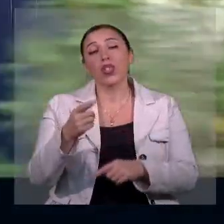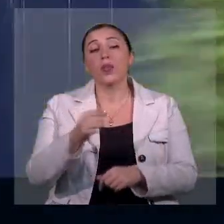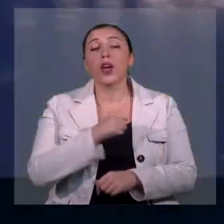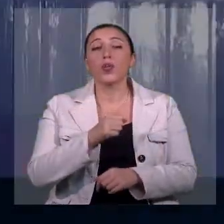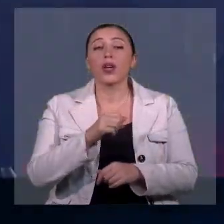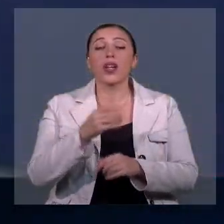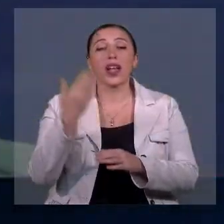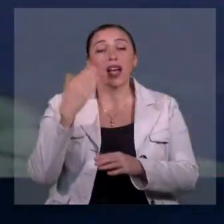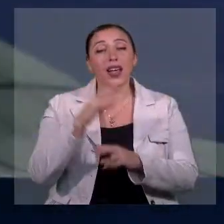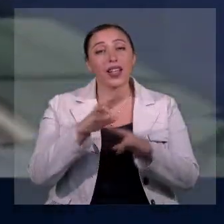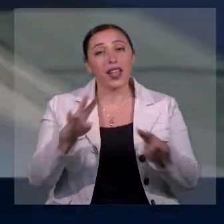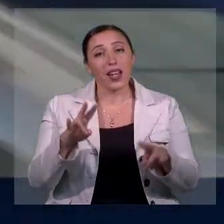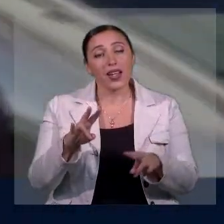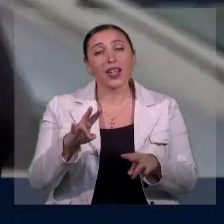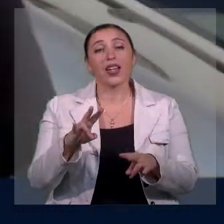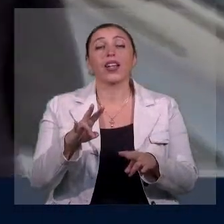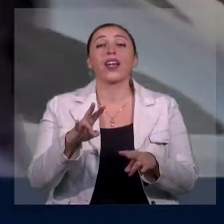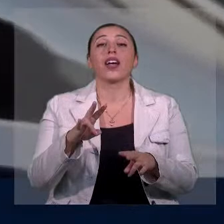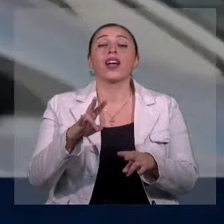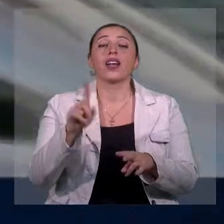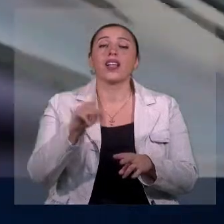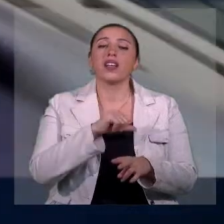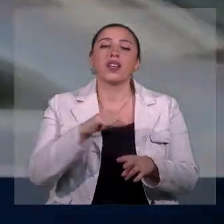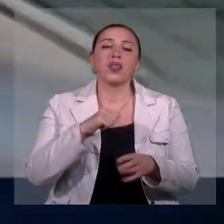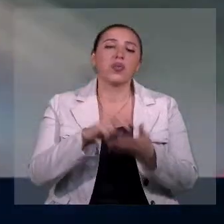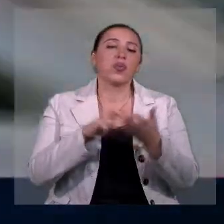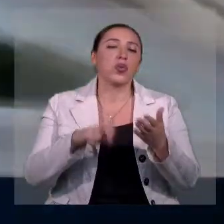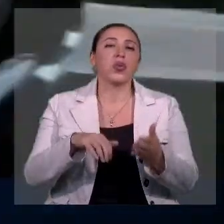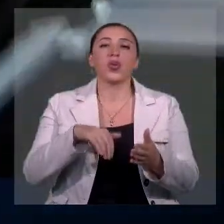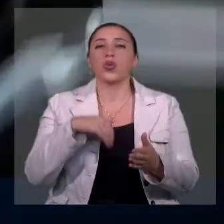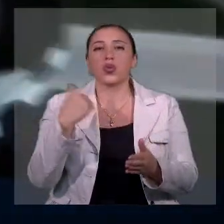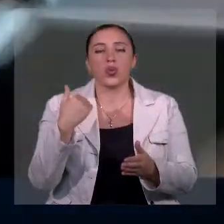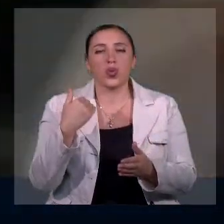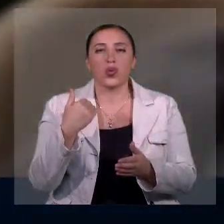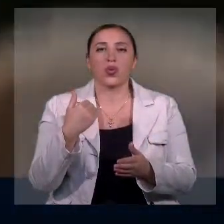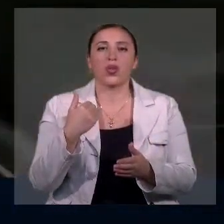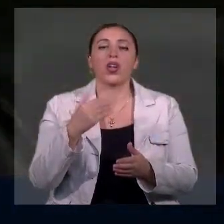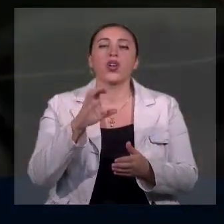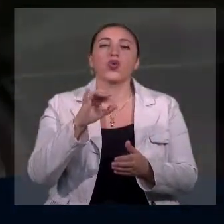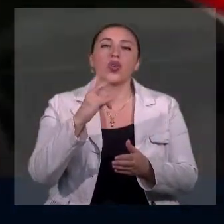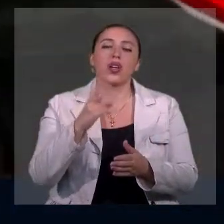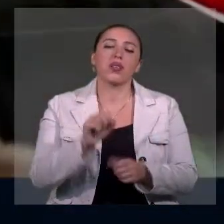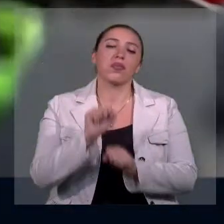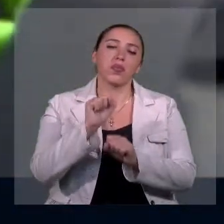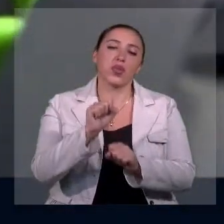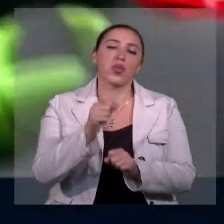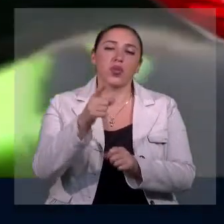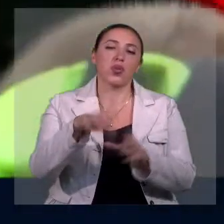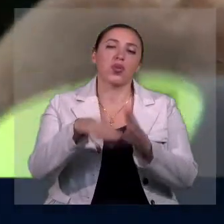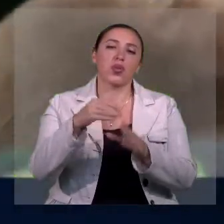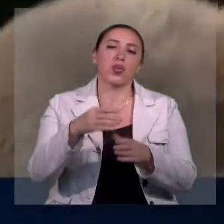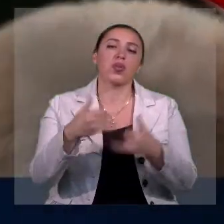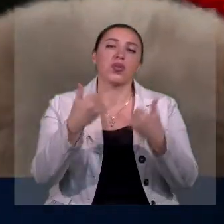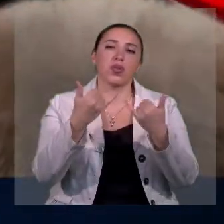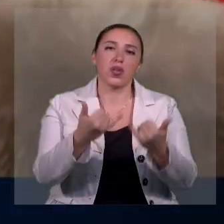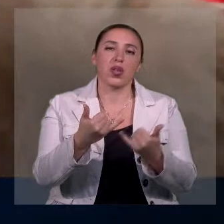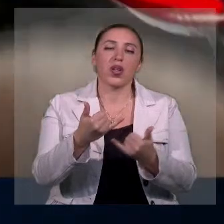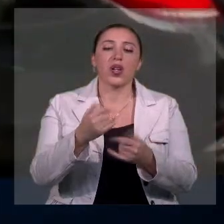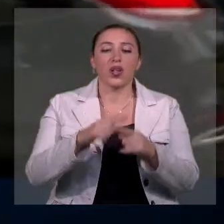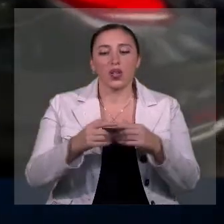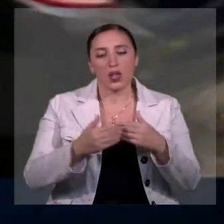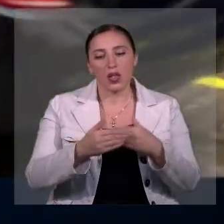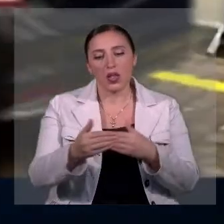նախարար Փենի Մորդոնթը ինքնաբացարկ է հայտնել լիակատար աջակցությունը հայտնելով Սունակին։ Ռոյթերի տեղեկություններով